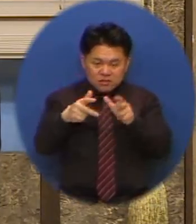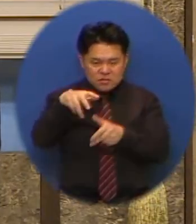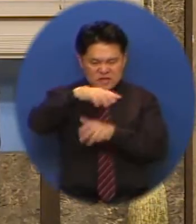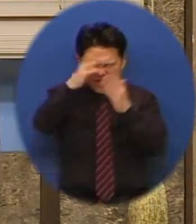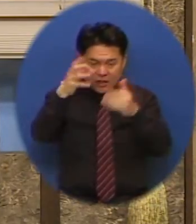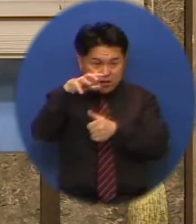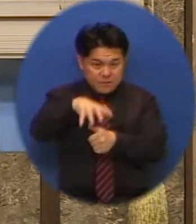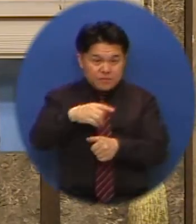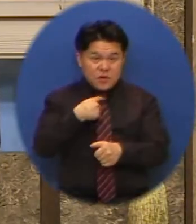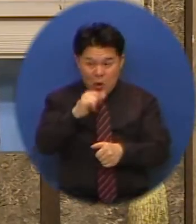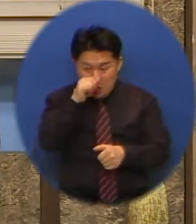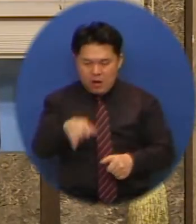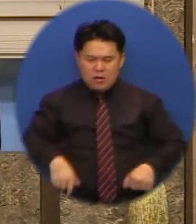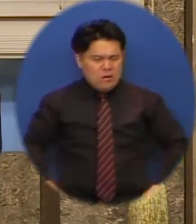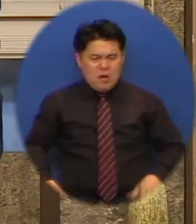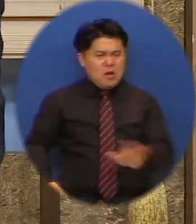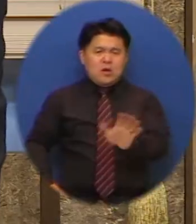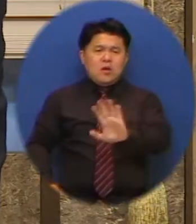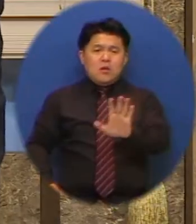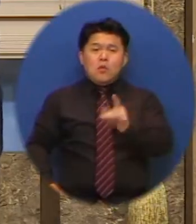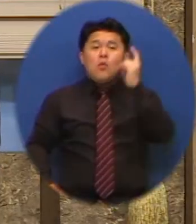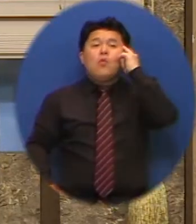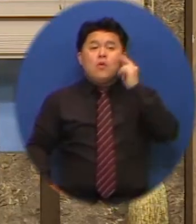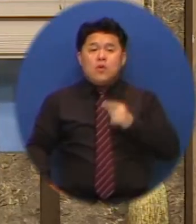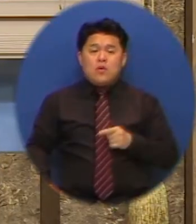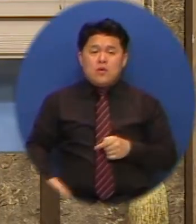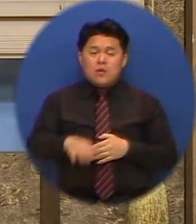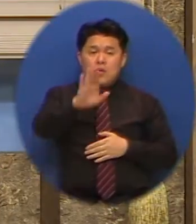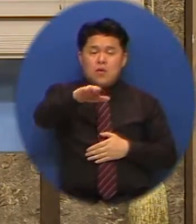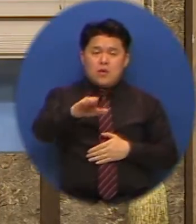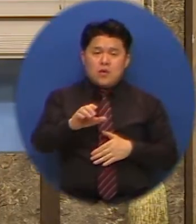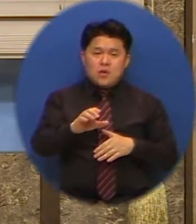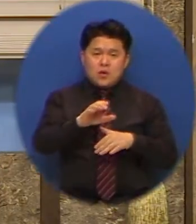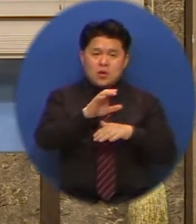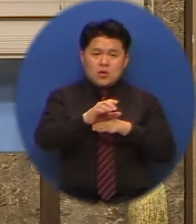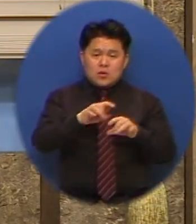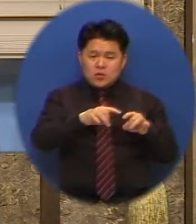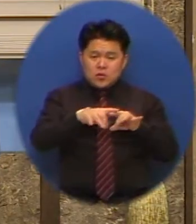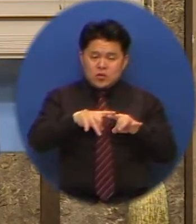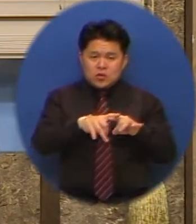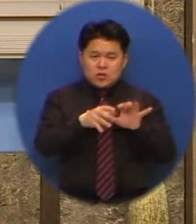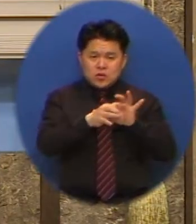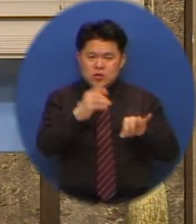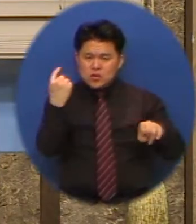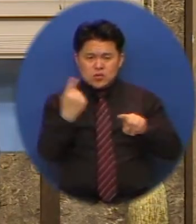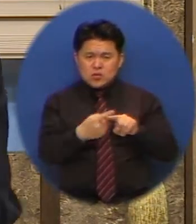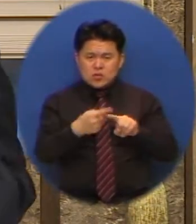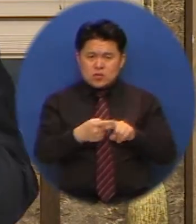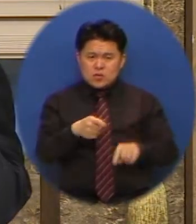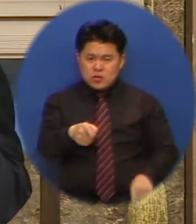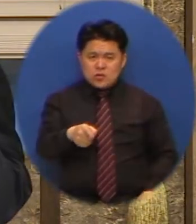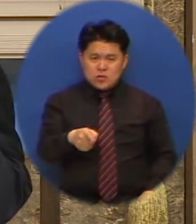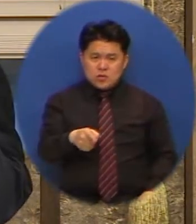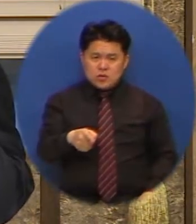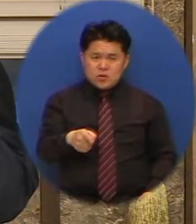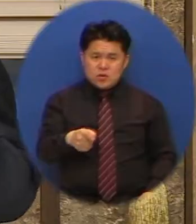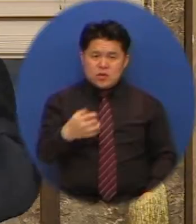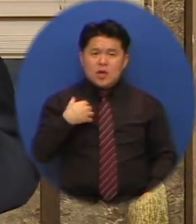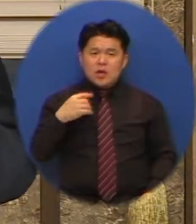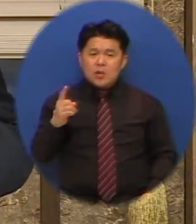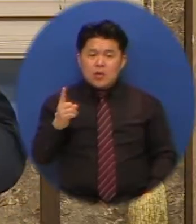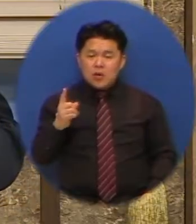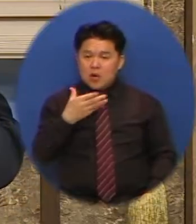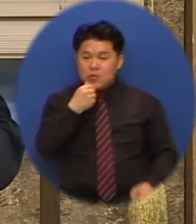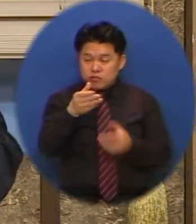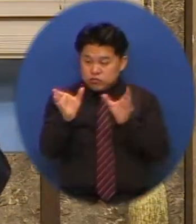대상으로만 봤습니다. 네. 그래서 아니 왜 이게 IT에 못지않게 중요한데 BT인데 BT의 주관 부서가